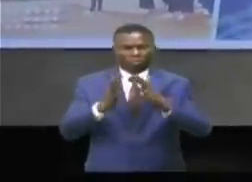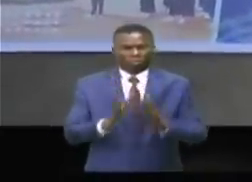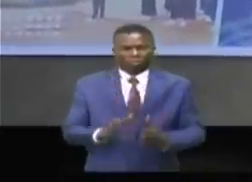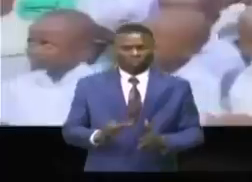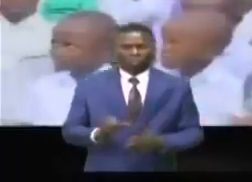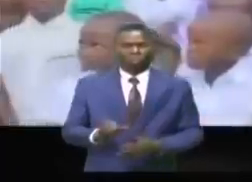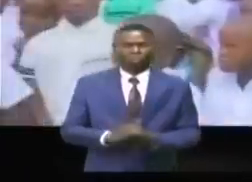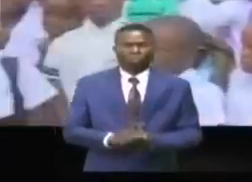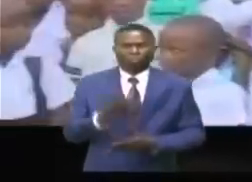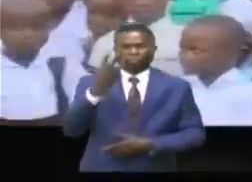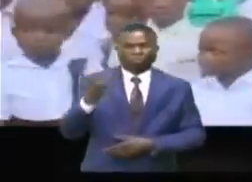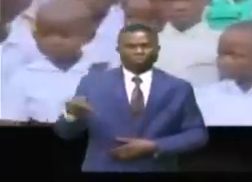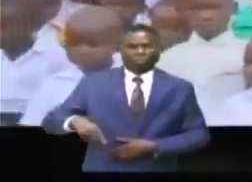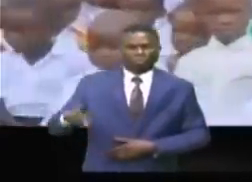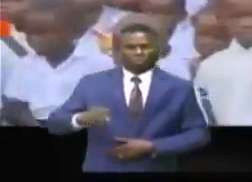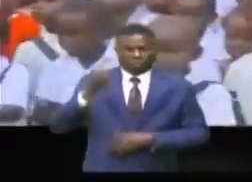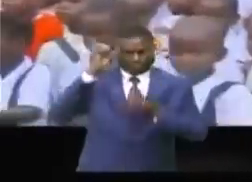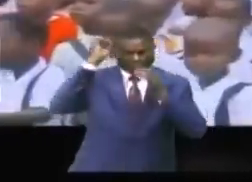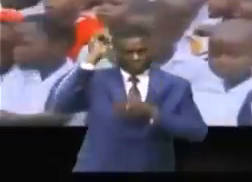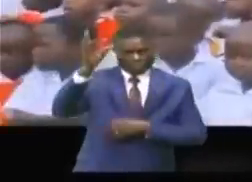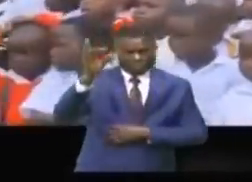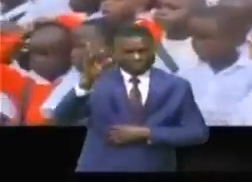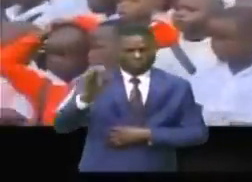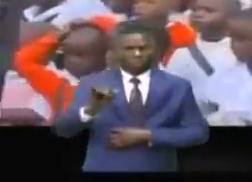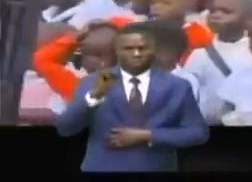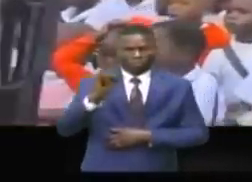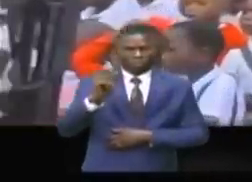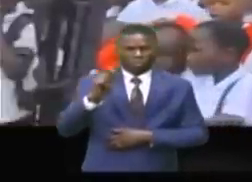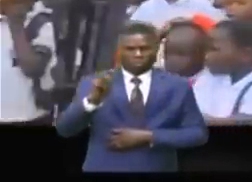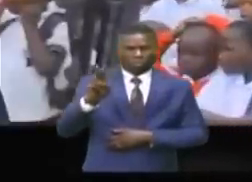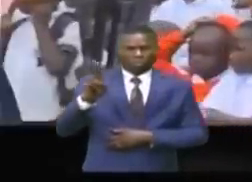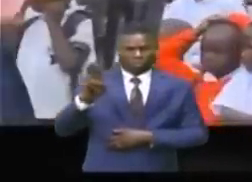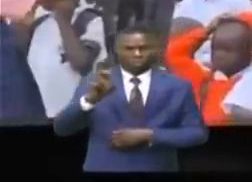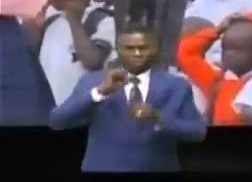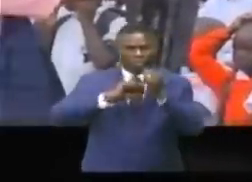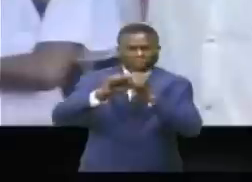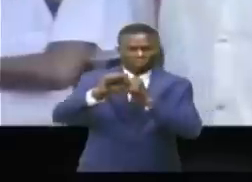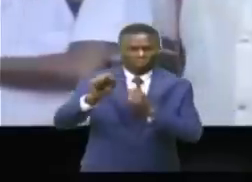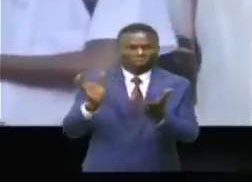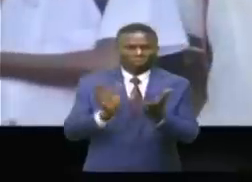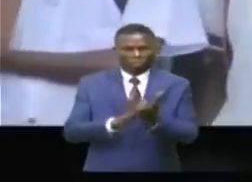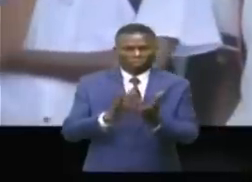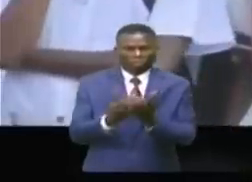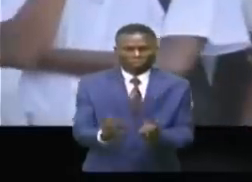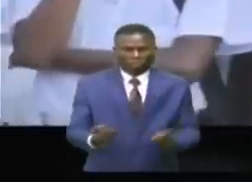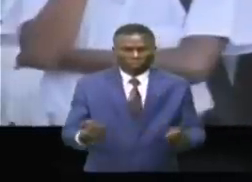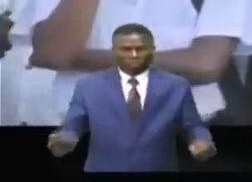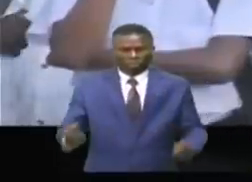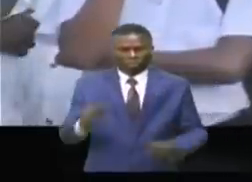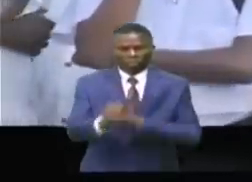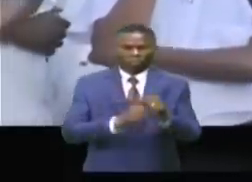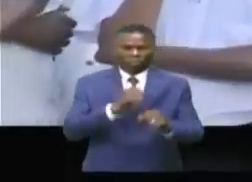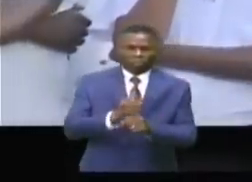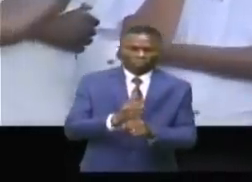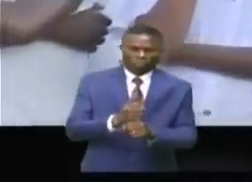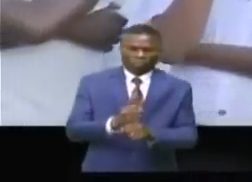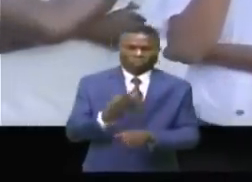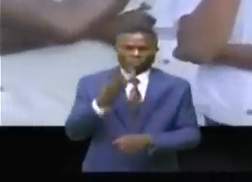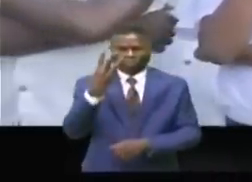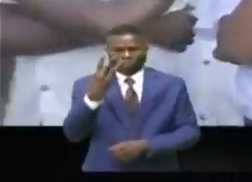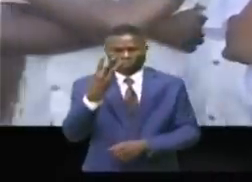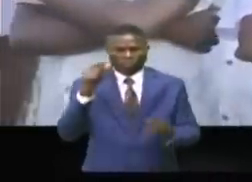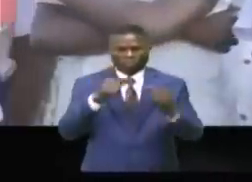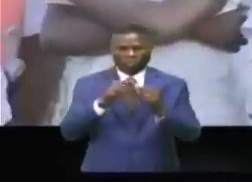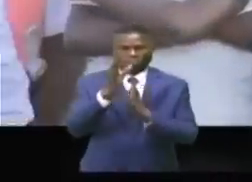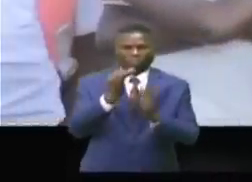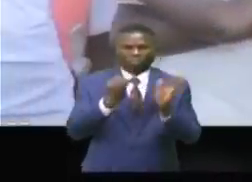dans 3 provinces éducationnelles de l'Ituri la campagne de scolarisation des enfants dont l'âge varie entre 3 et